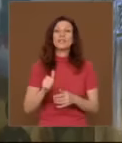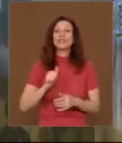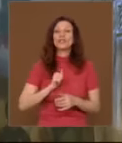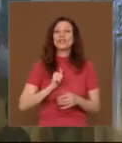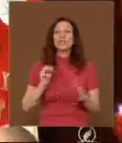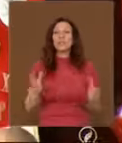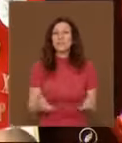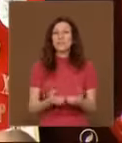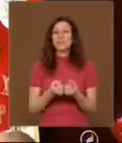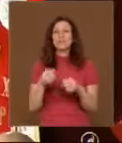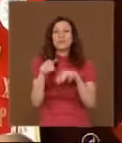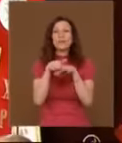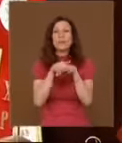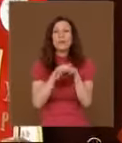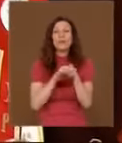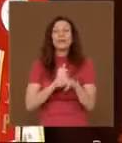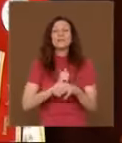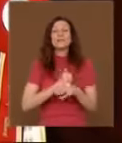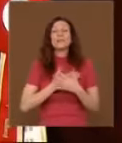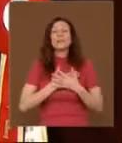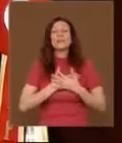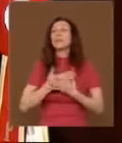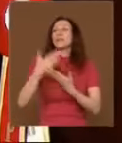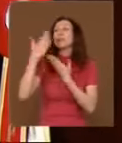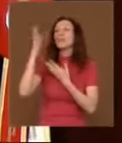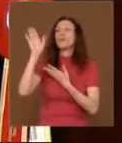Защити, спаси, помилвай, запази ни, Боже, с Твоята